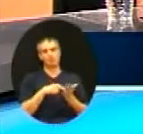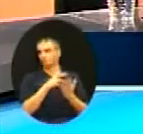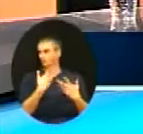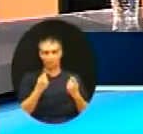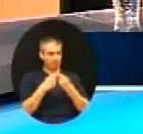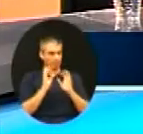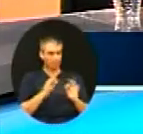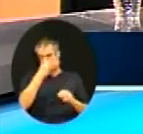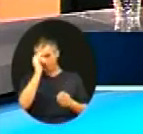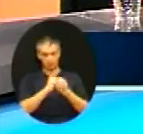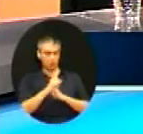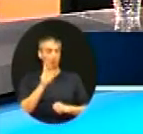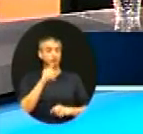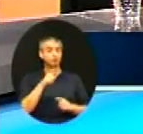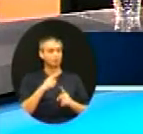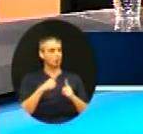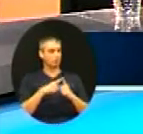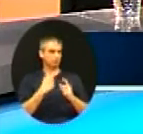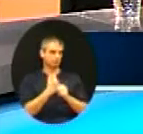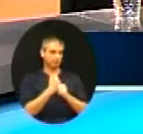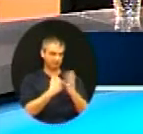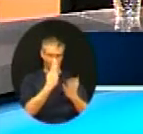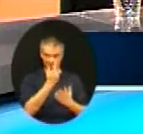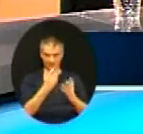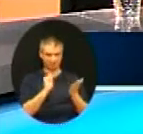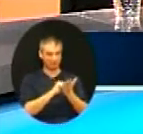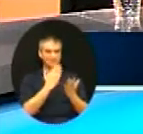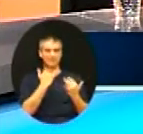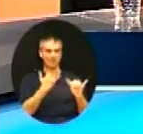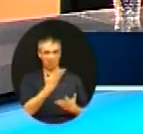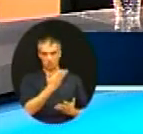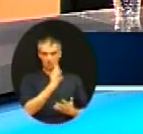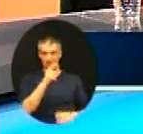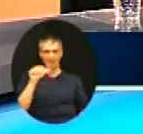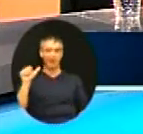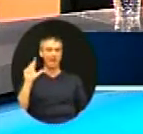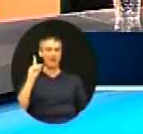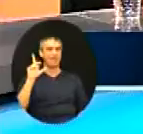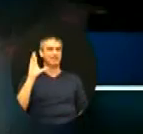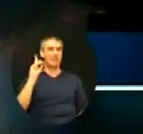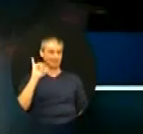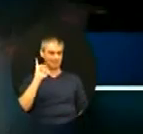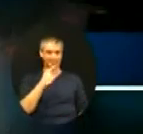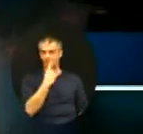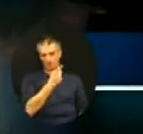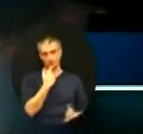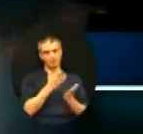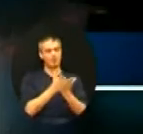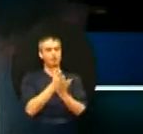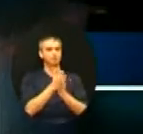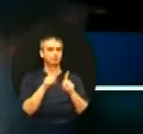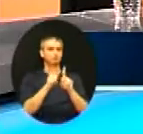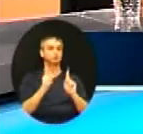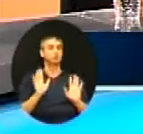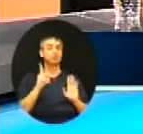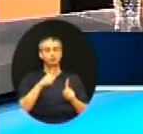שום קשר אולמרט או לא אולמרט. יש פה מבצע, ראית בישראל היום את מה שילדד יניב אמר, לפחות הוא היה אמיתי כדי להגיד את הדברים כמו